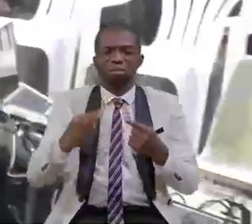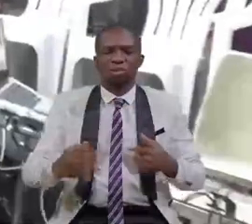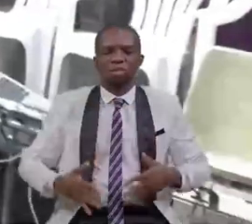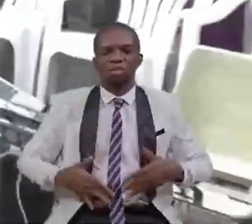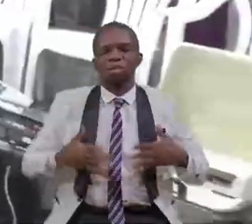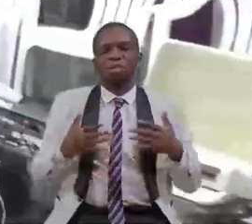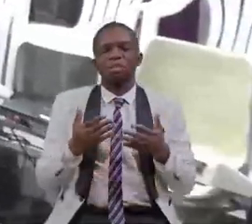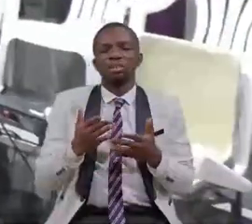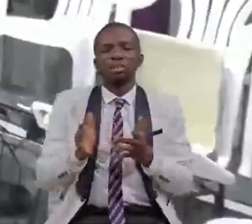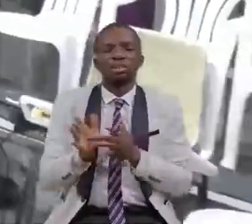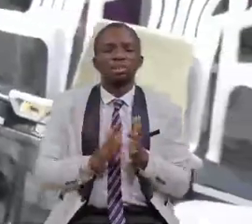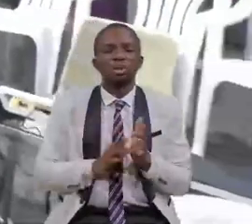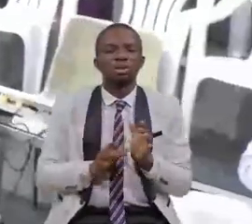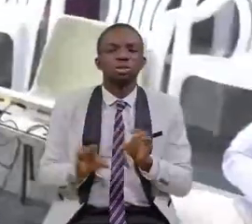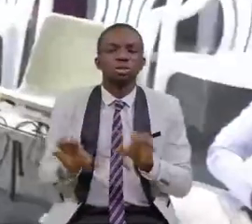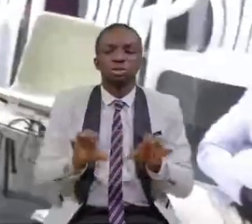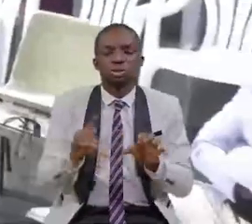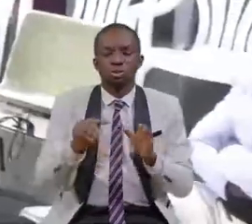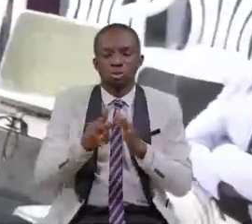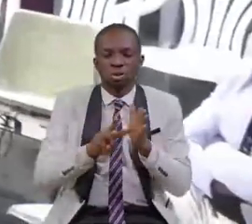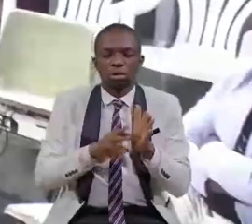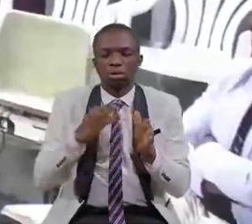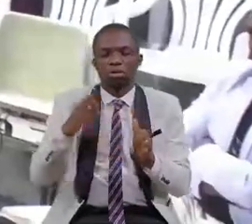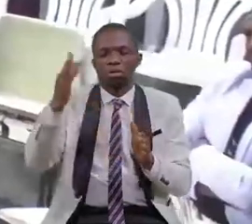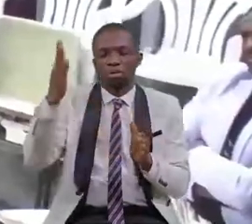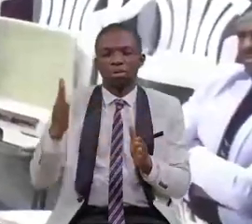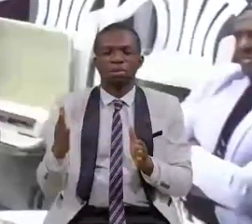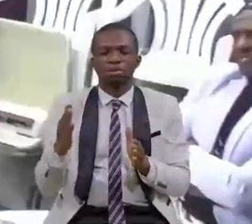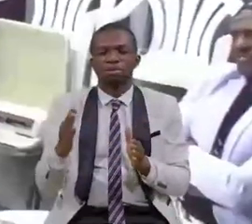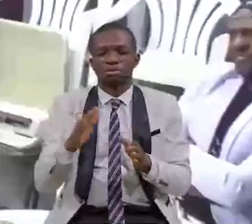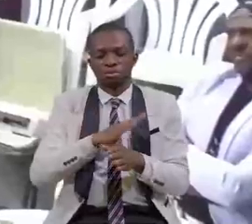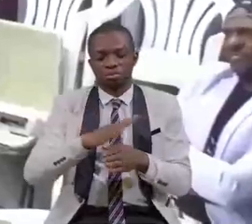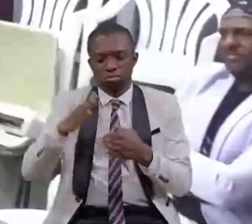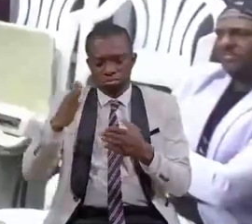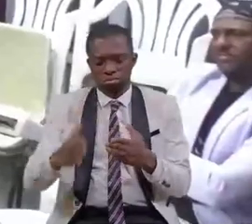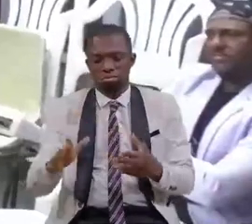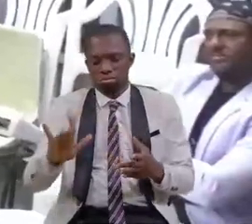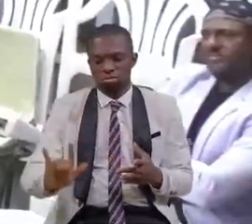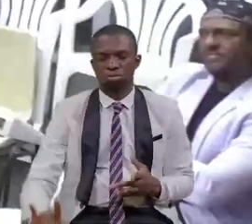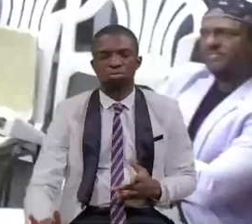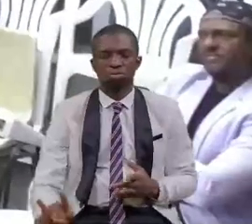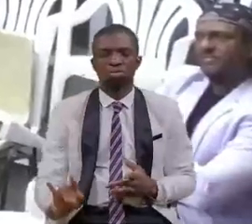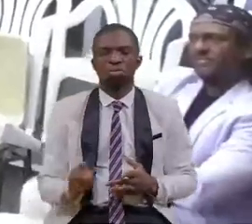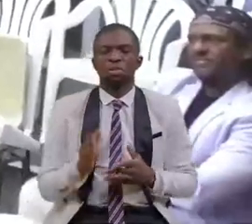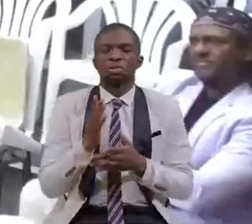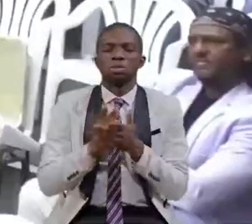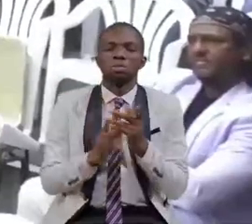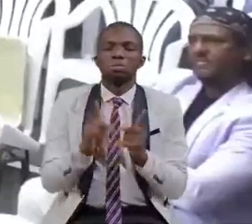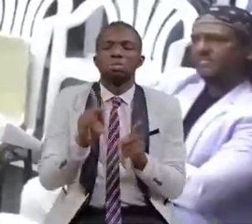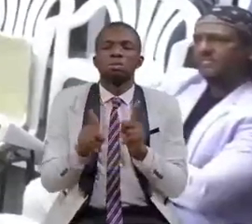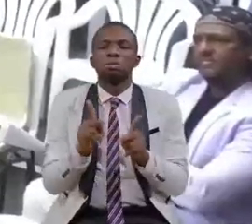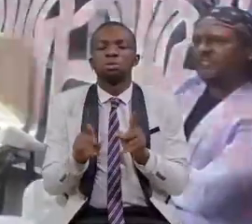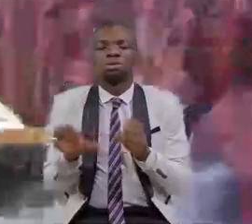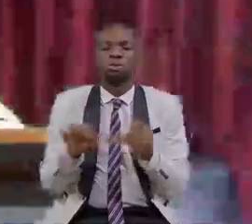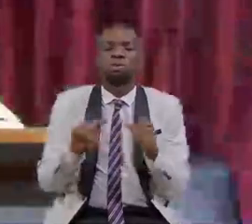Jésus a dit, faire la volonté de Dieu partiellement n'est pas acceptable. Faire la volonté de Dieu